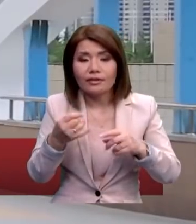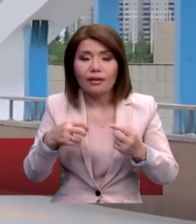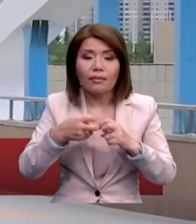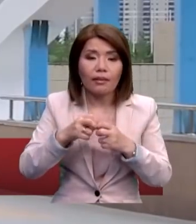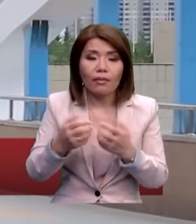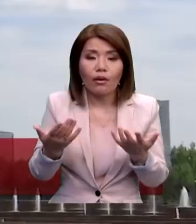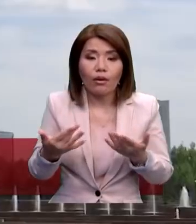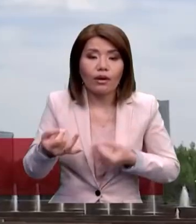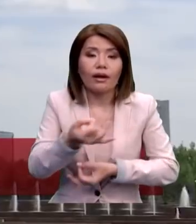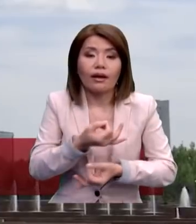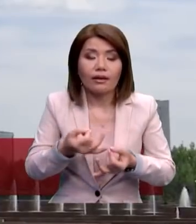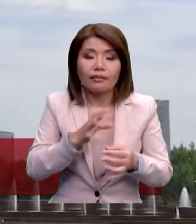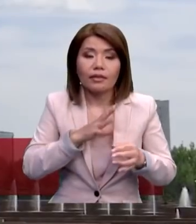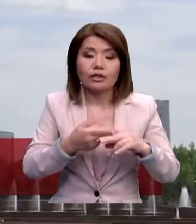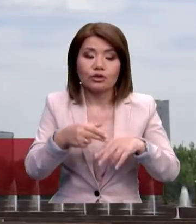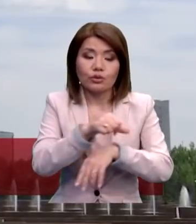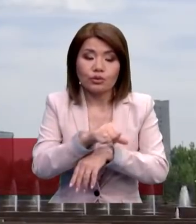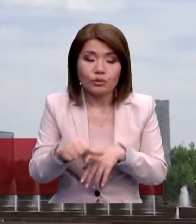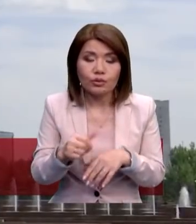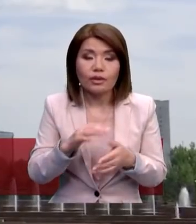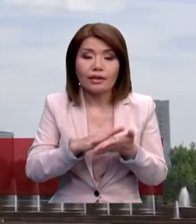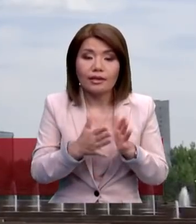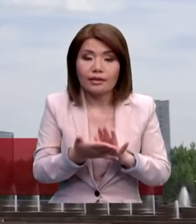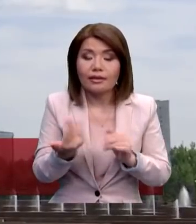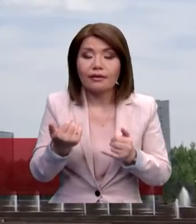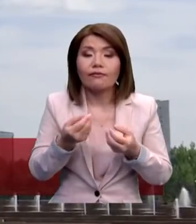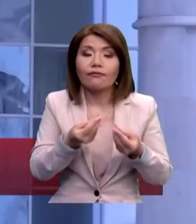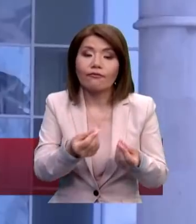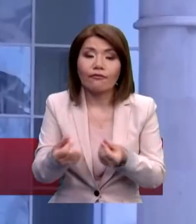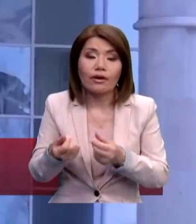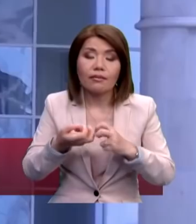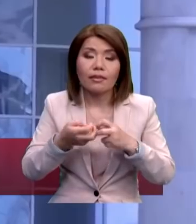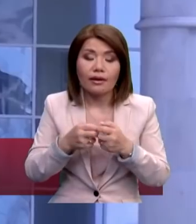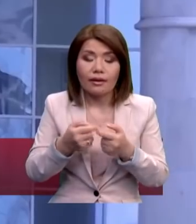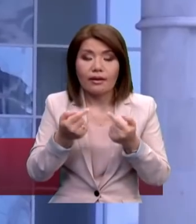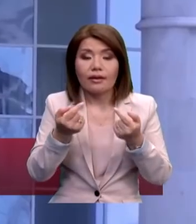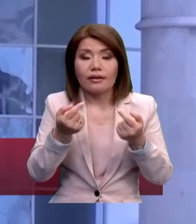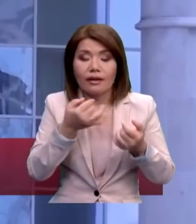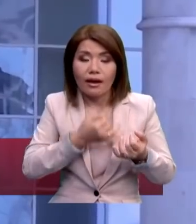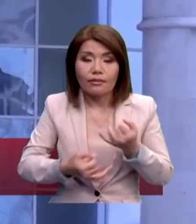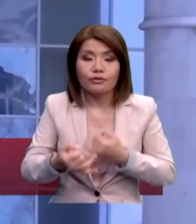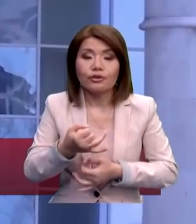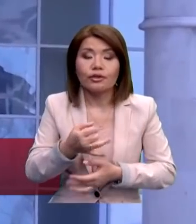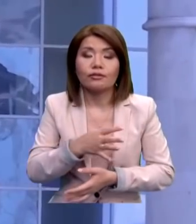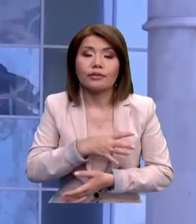проблемалары қаралды. Шекара маңындағы өңірлер ықпалдастығының мәселелері де назардан тыс қалмады.